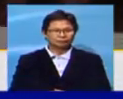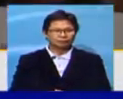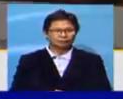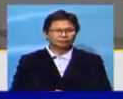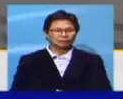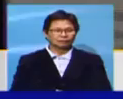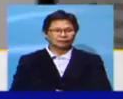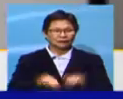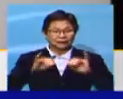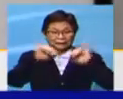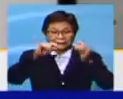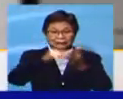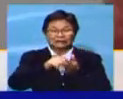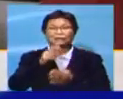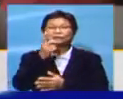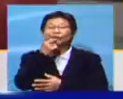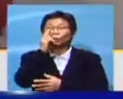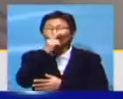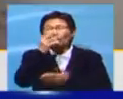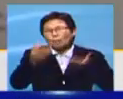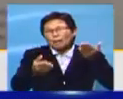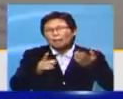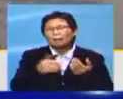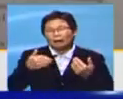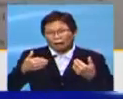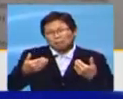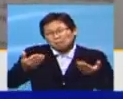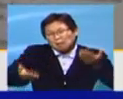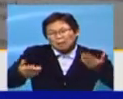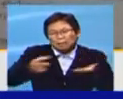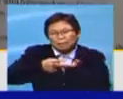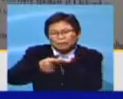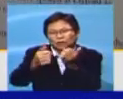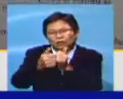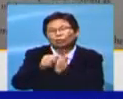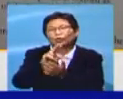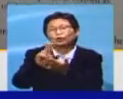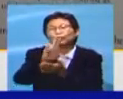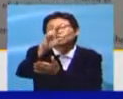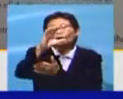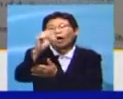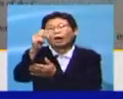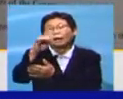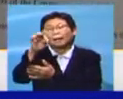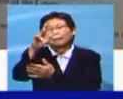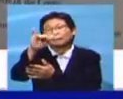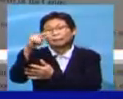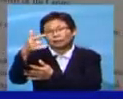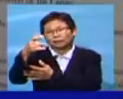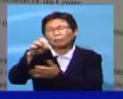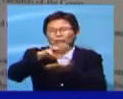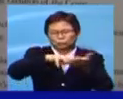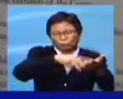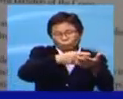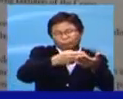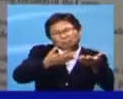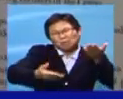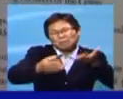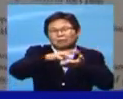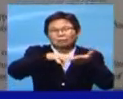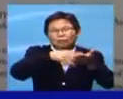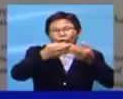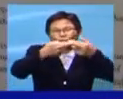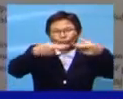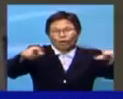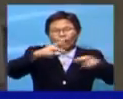we ini Da ser Rosma dijangka mengadakan perbincangan dengan universi Cambridge beliau turut dijadual merasmikan Majlis Nobel